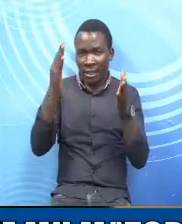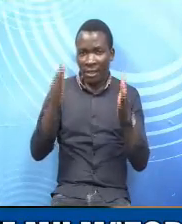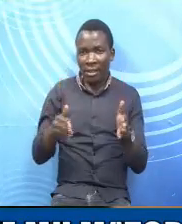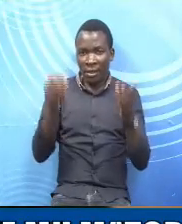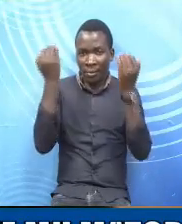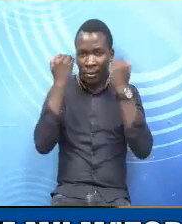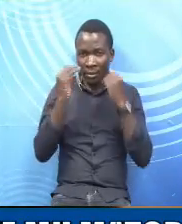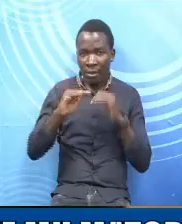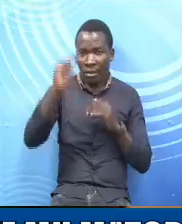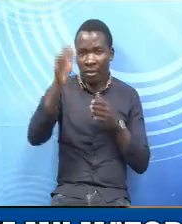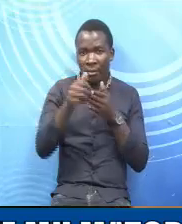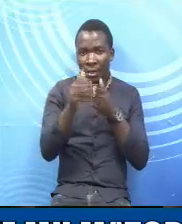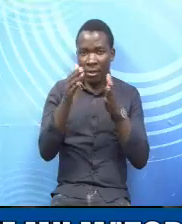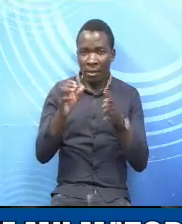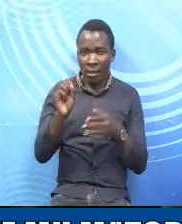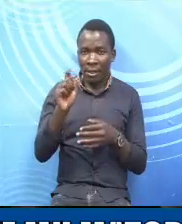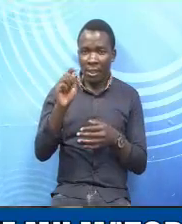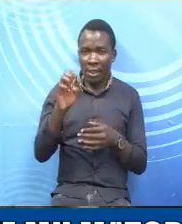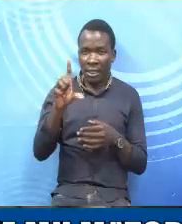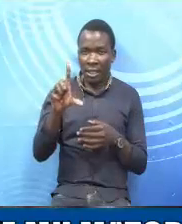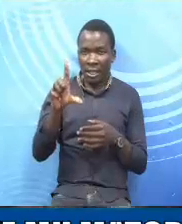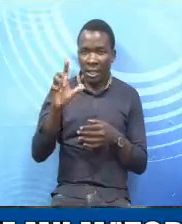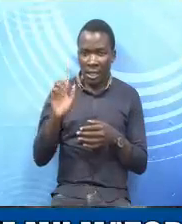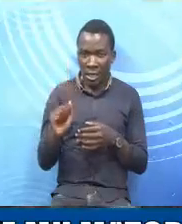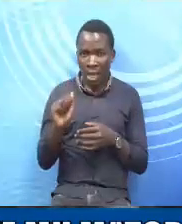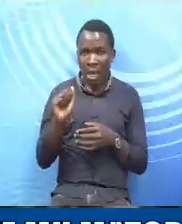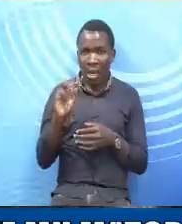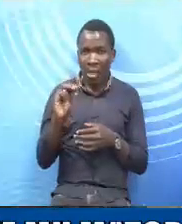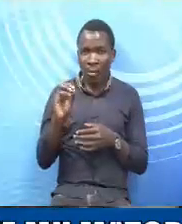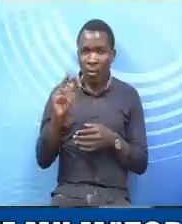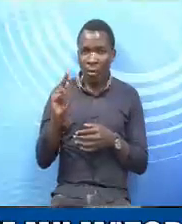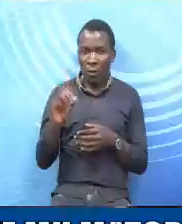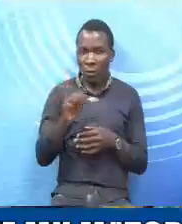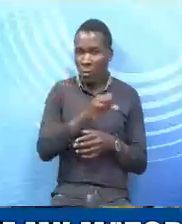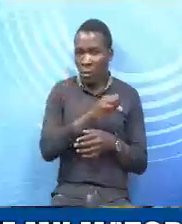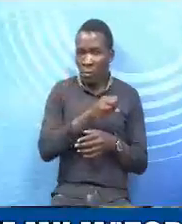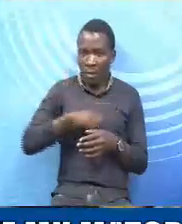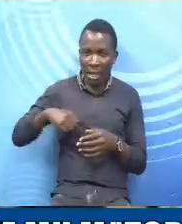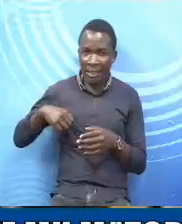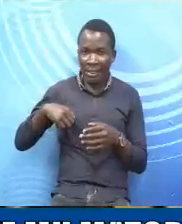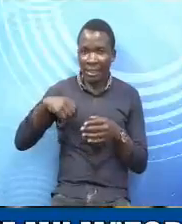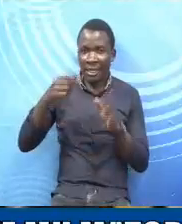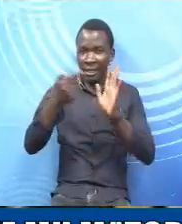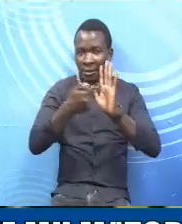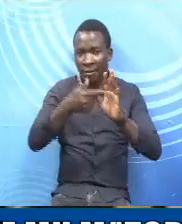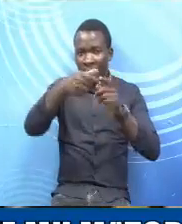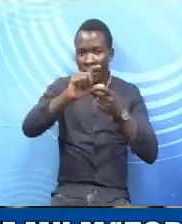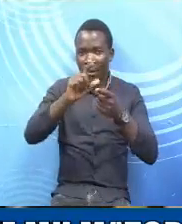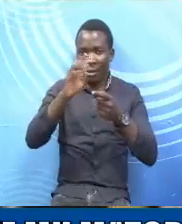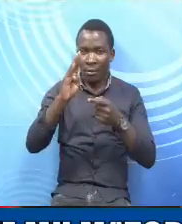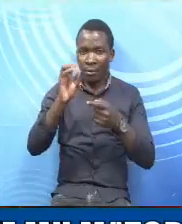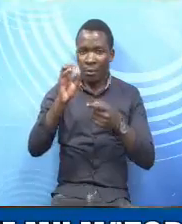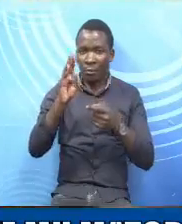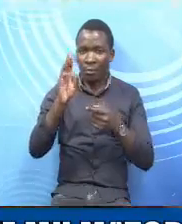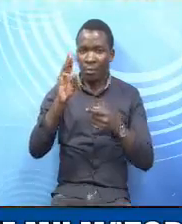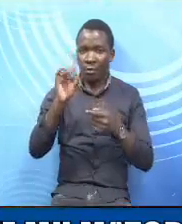rw'ikirenga bayobowe n'uwitwa Stella Arach Amoko banze ibimenyetso by'inyongera bya Bobi Wine gusa